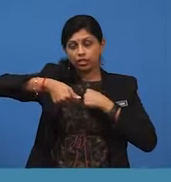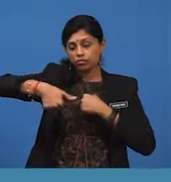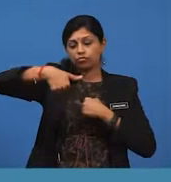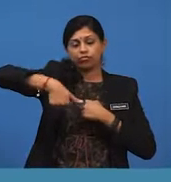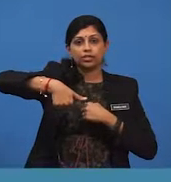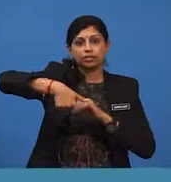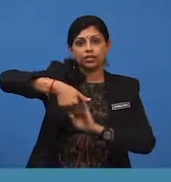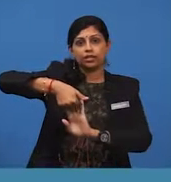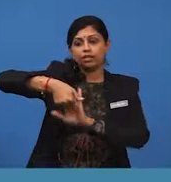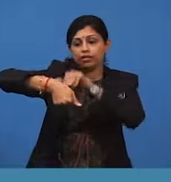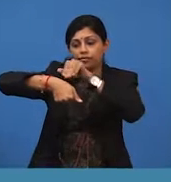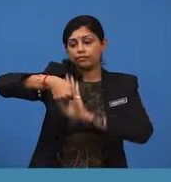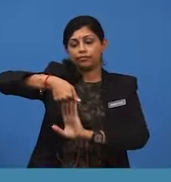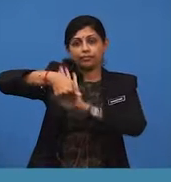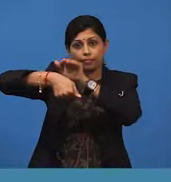ke arah kiri.